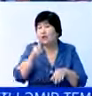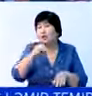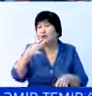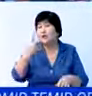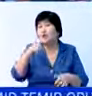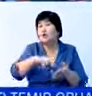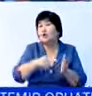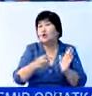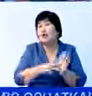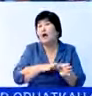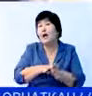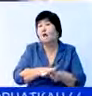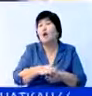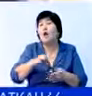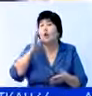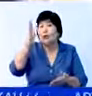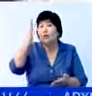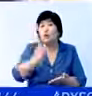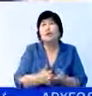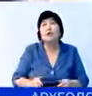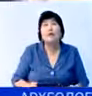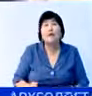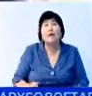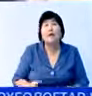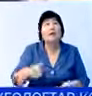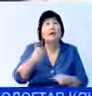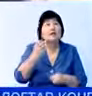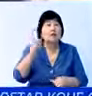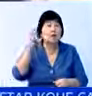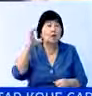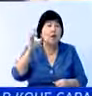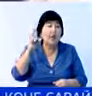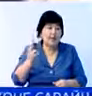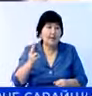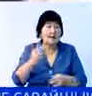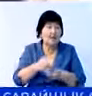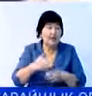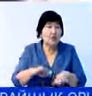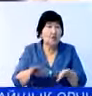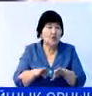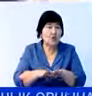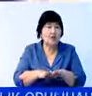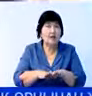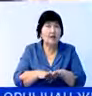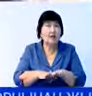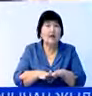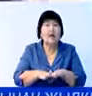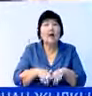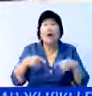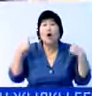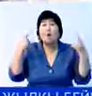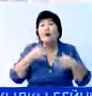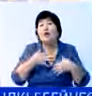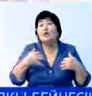142 жобаны жүзеге асыру көзделуде. Бұл негізінен әлеуметтік сала мен сосын жаңағы тұрғын үй қамтамасыз шаруашылық